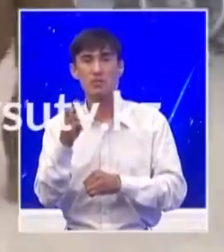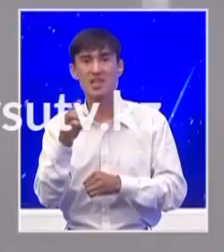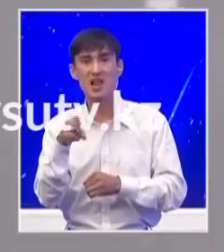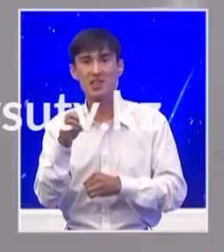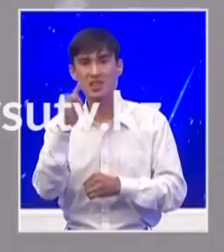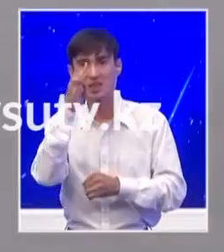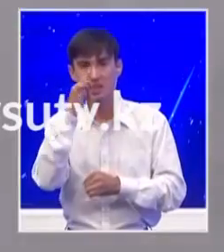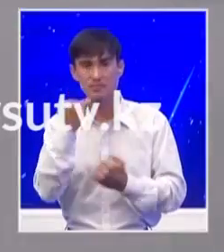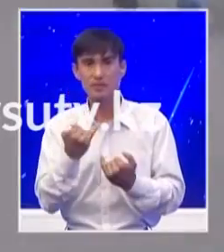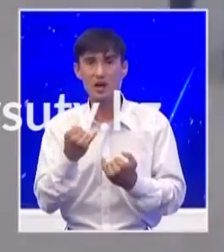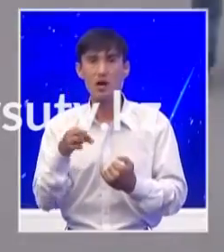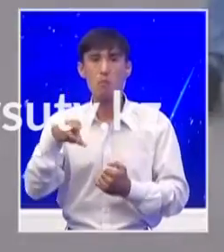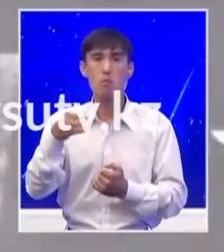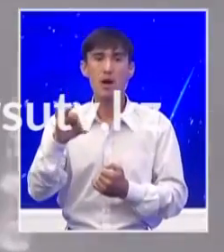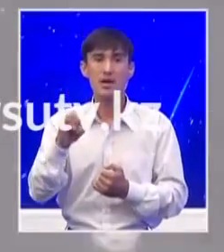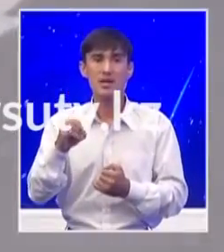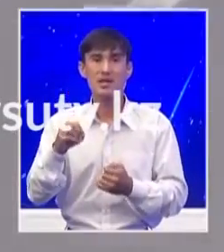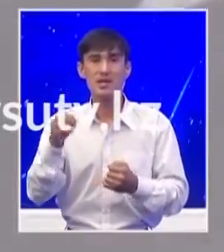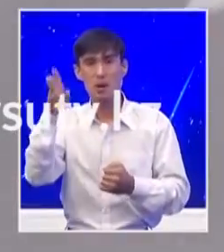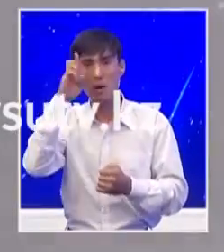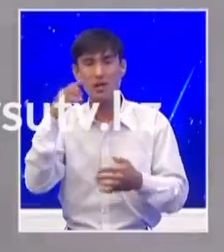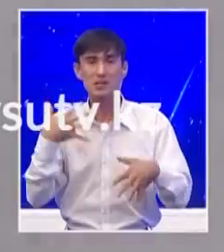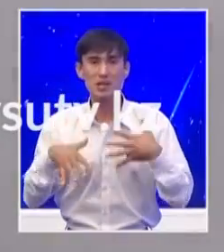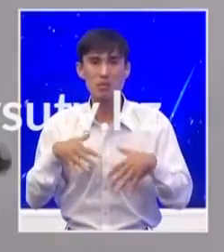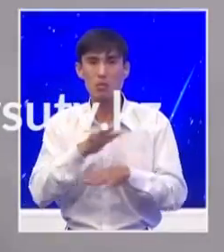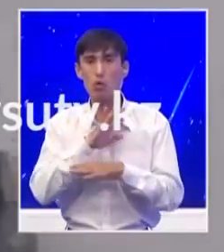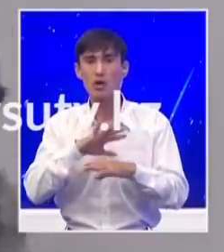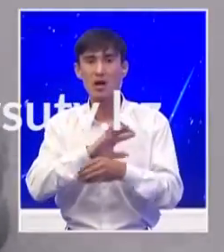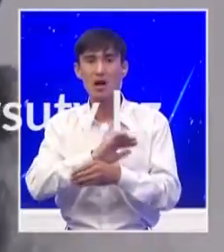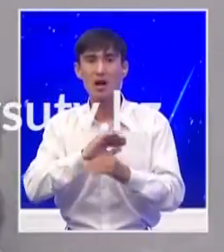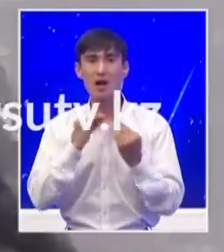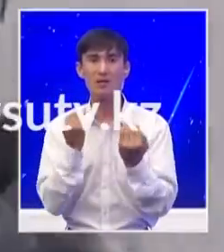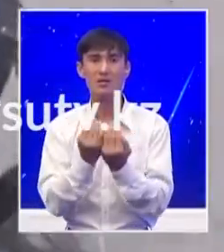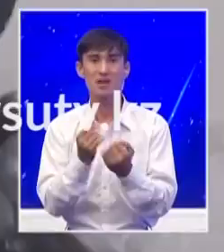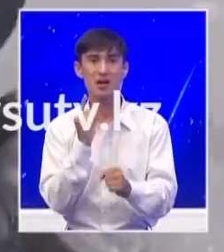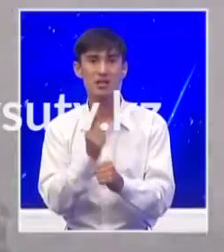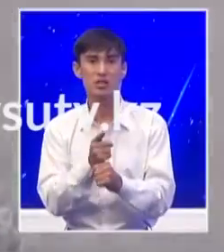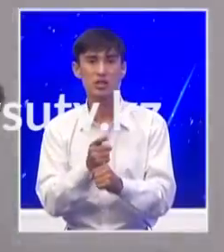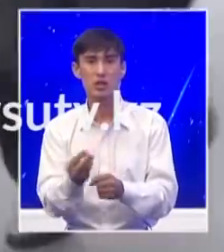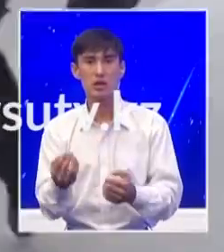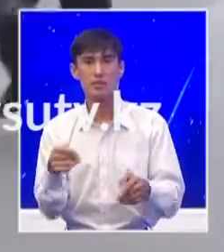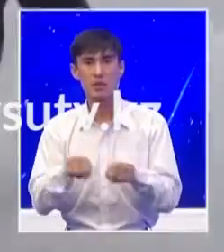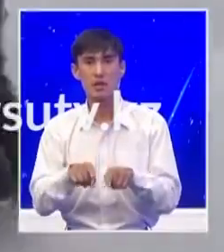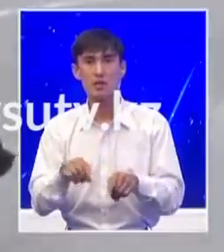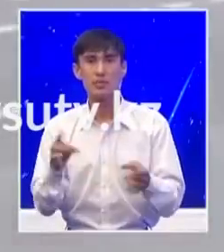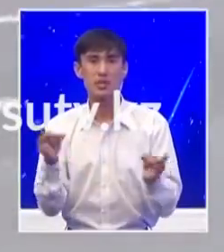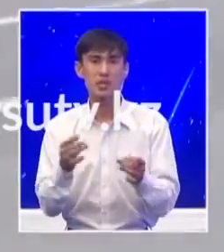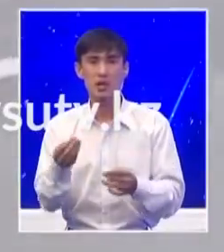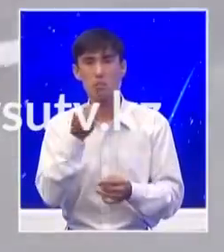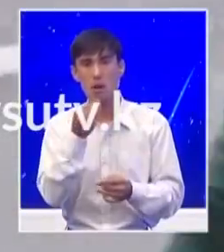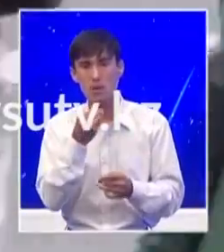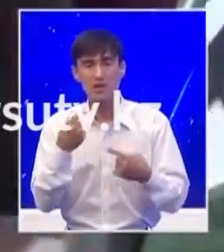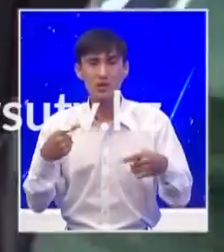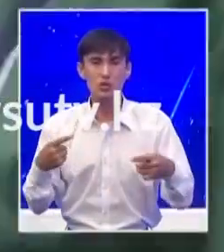мае Германия ослабила многие карантинные ограничения. Тем не менее, для того, чтобы пообедать во внутренних помещениях ресторанов